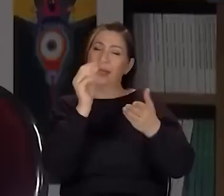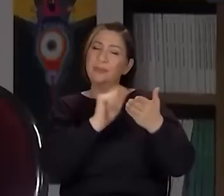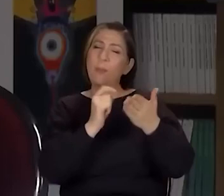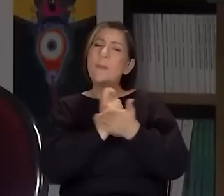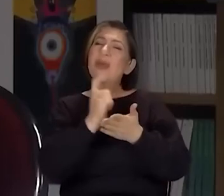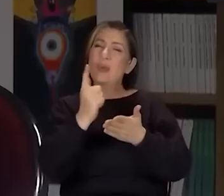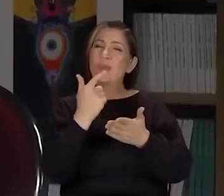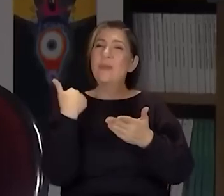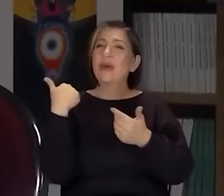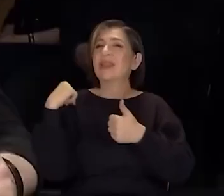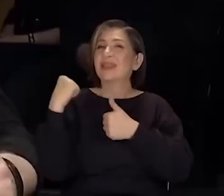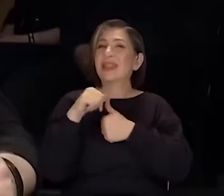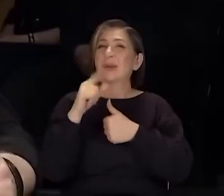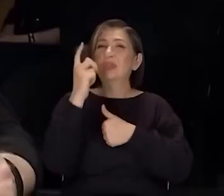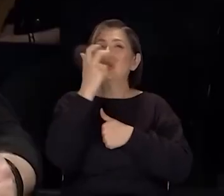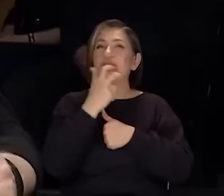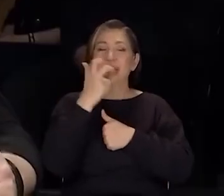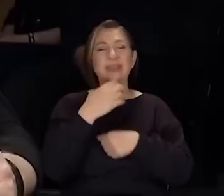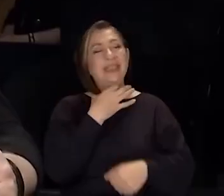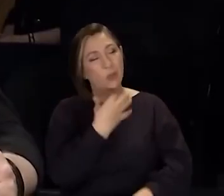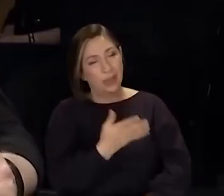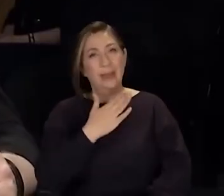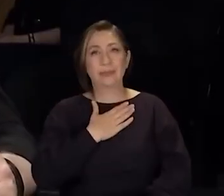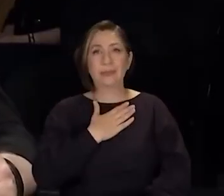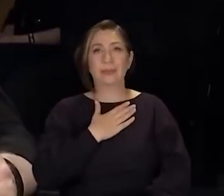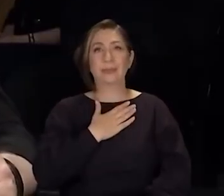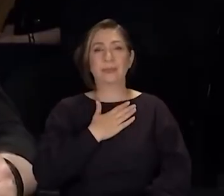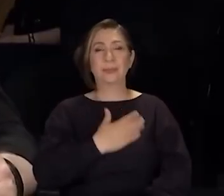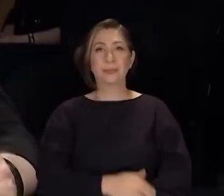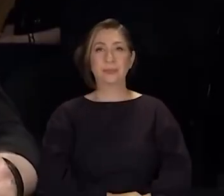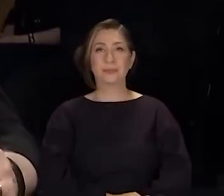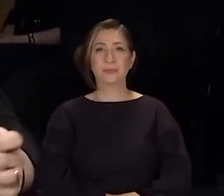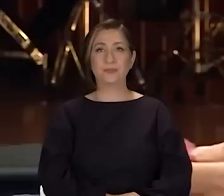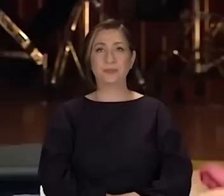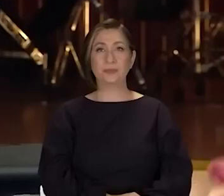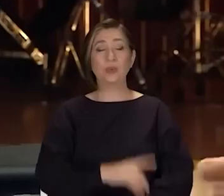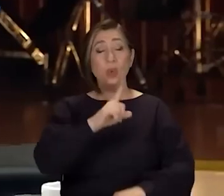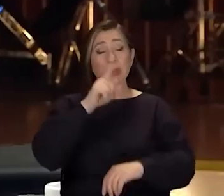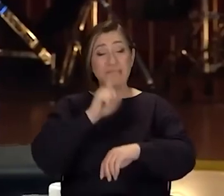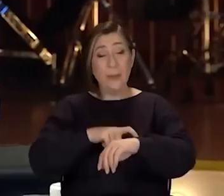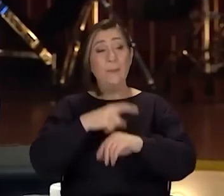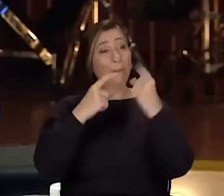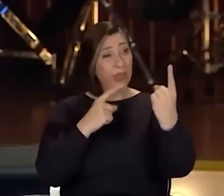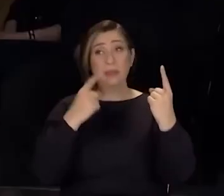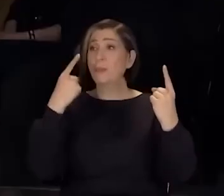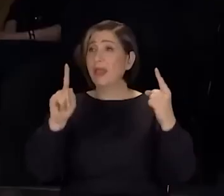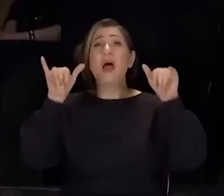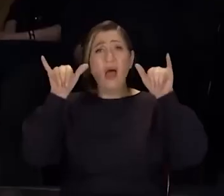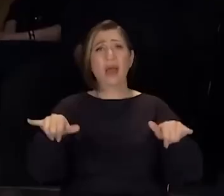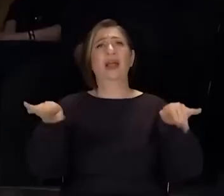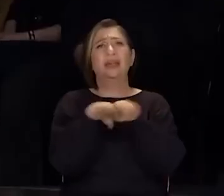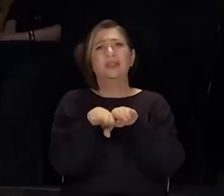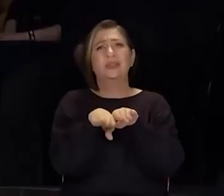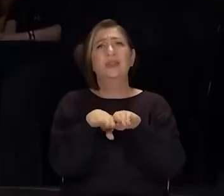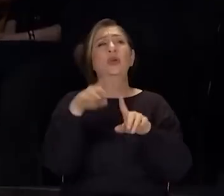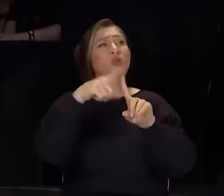yazınız. Tekrar ben de bir şarkıcı olarak size teşekkür edeyim. Ben teşekkür ederim. O dönem içerisinde bir kişi de birdir, bin kişi de birdir bana.